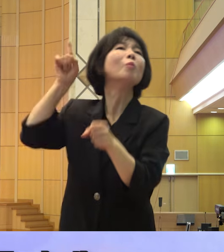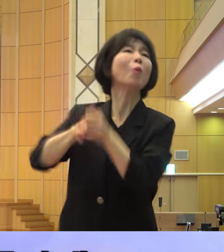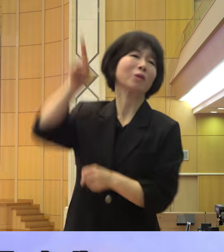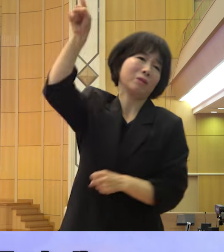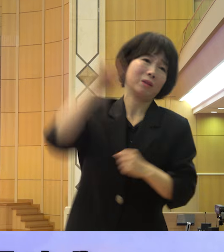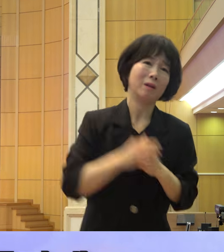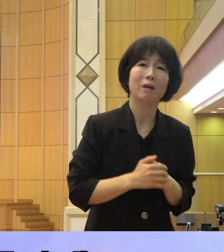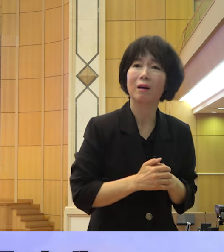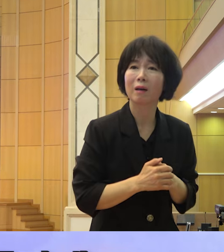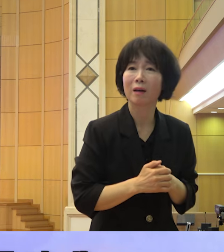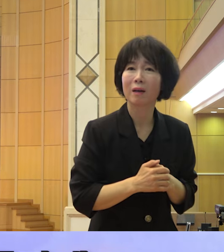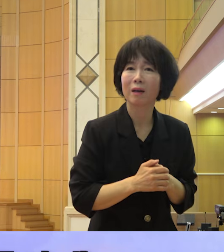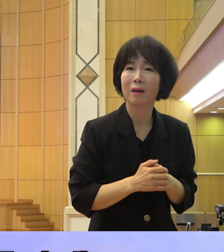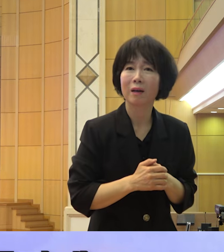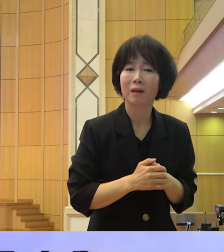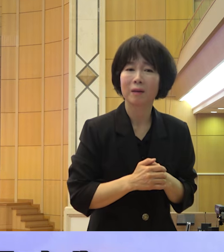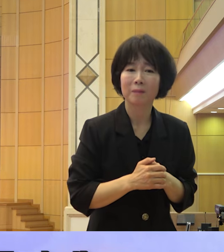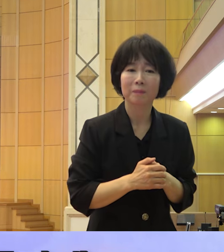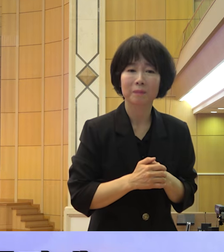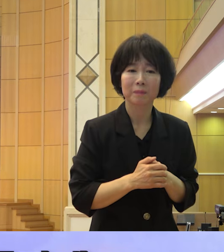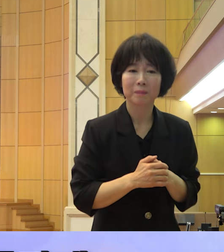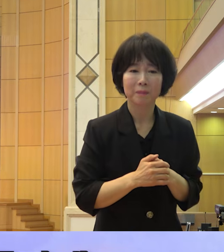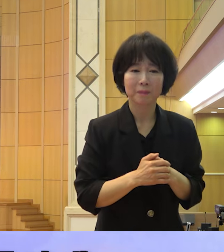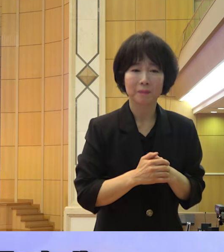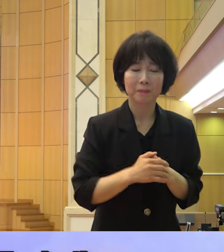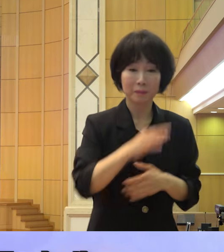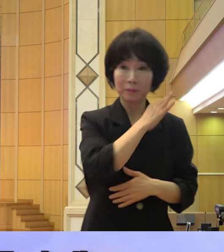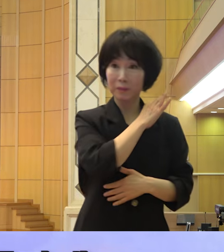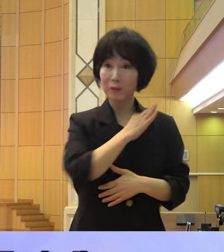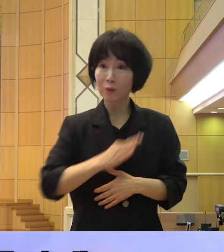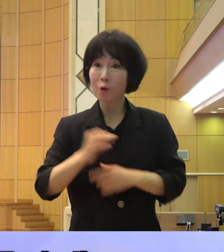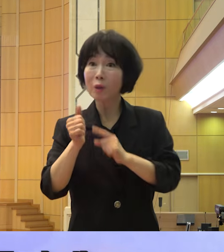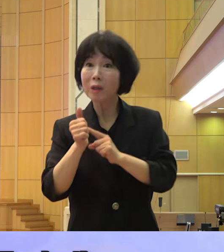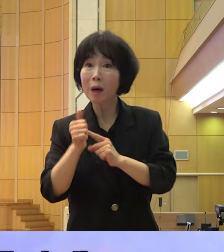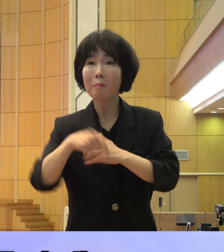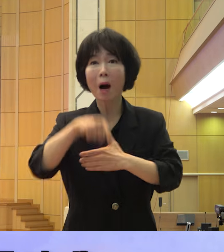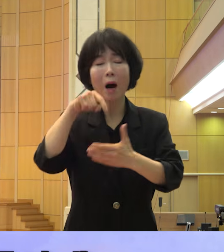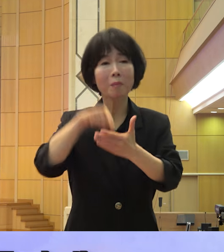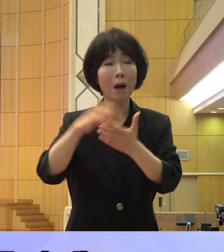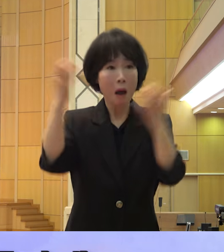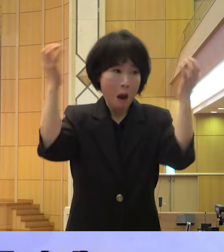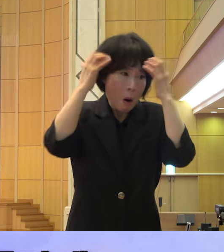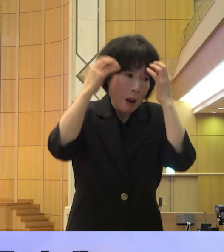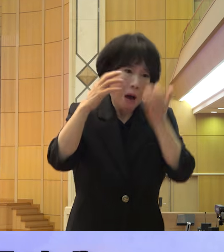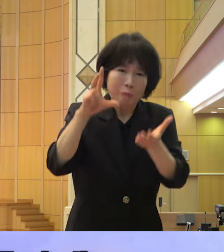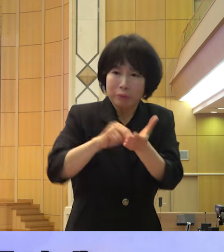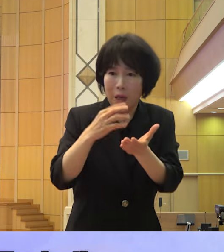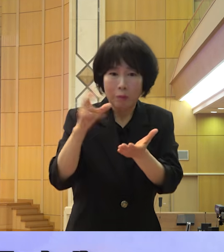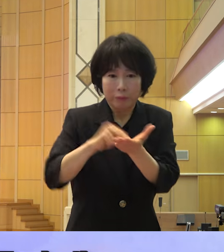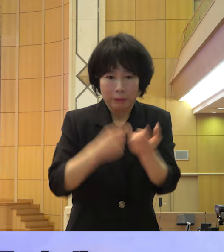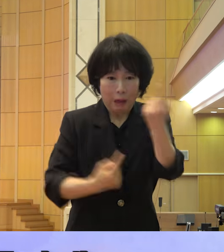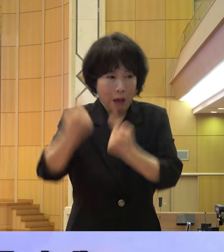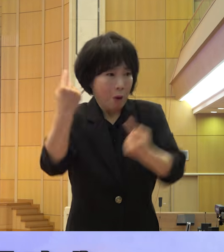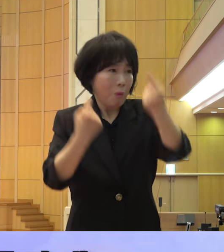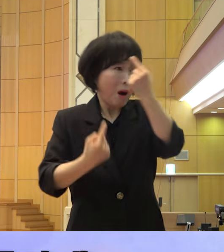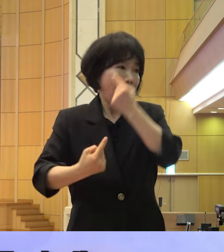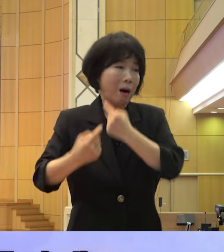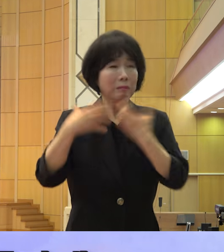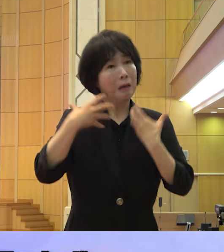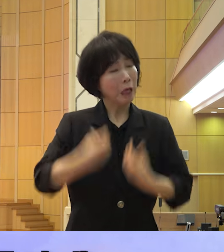얼마나 좋은 그 마음 자체가 주님을 알고 나니까 낙심하고 절망하는 게 아니라 정금같이